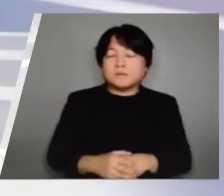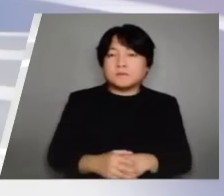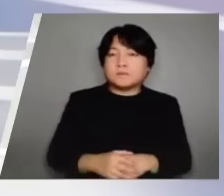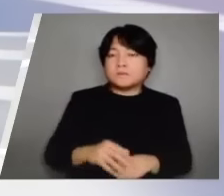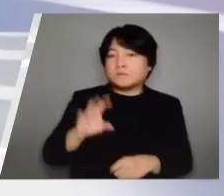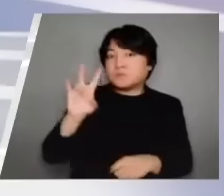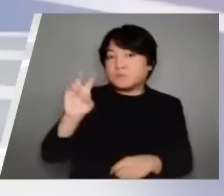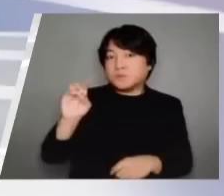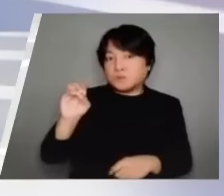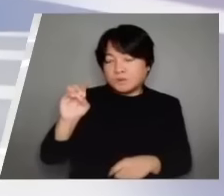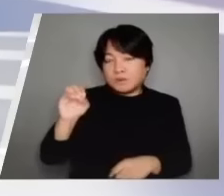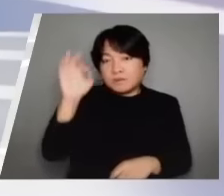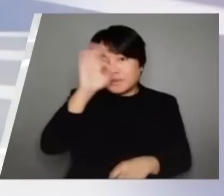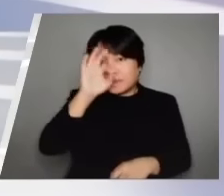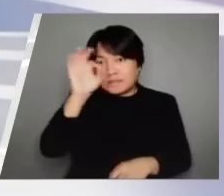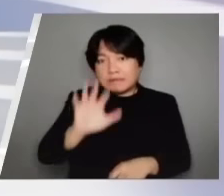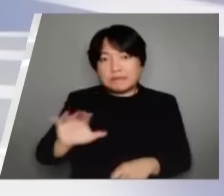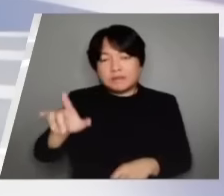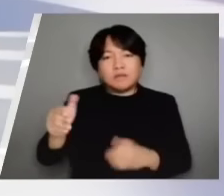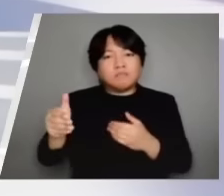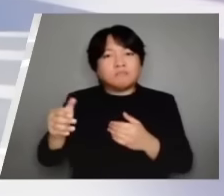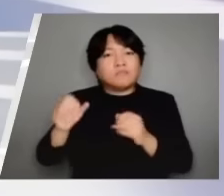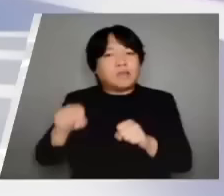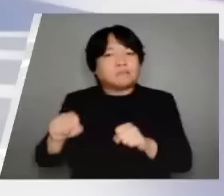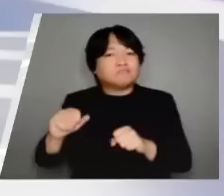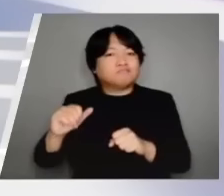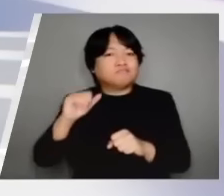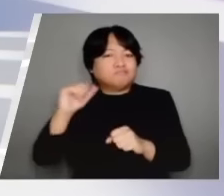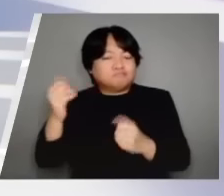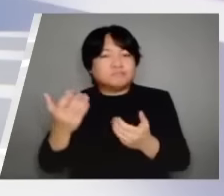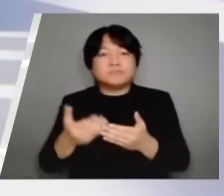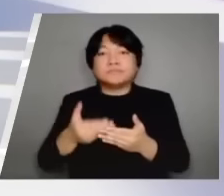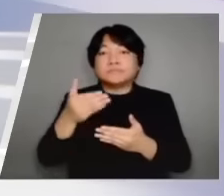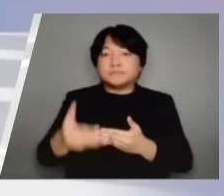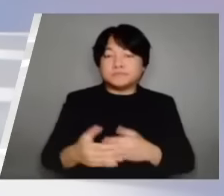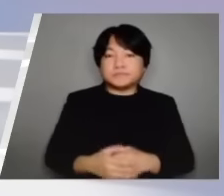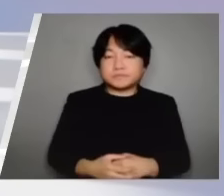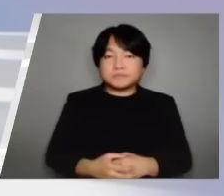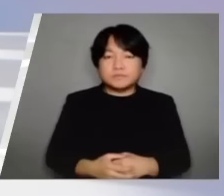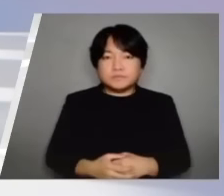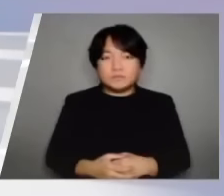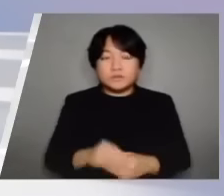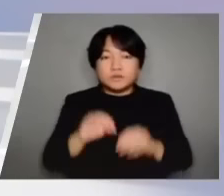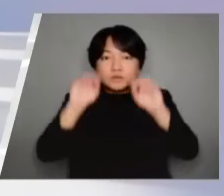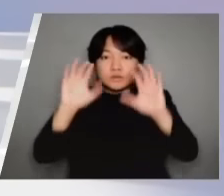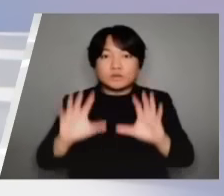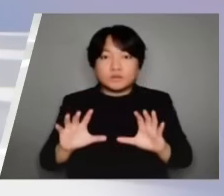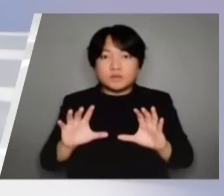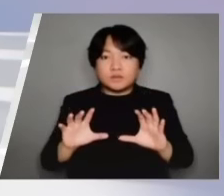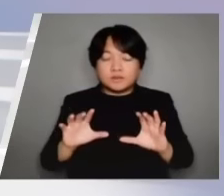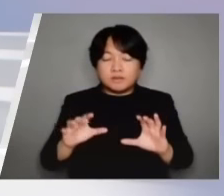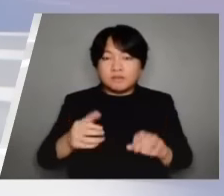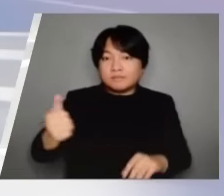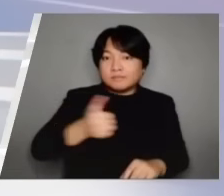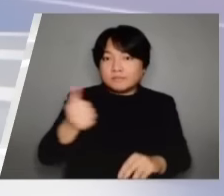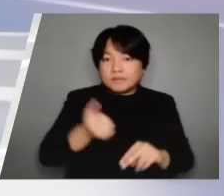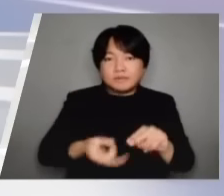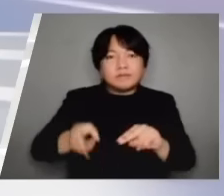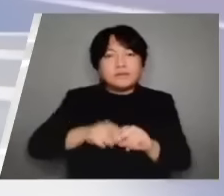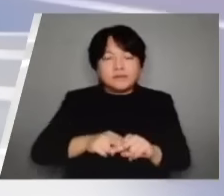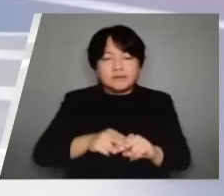mundo batas para sa mas mataas na teaching allowance ng mga public school teacher nilagdaan ni Pangulong Bongbong Marcos tinawag itong